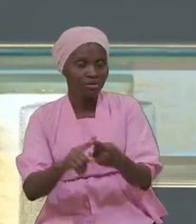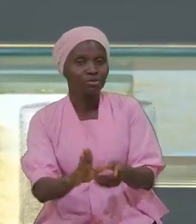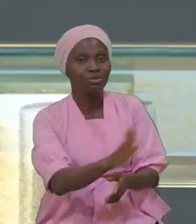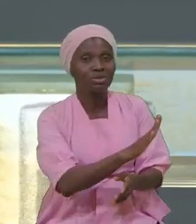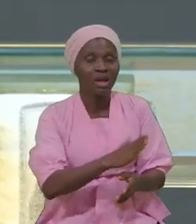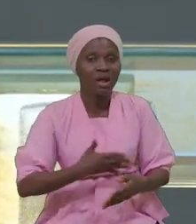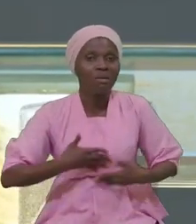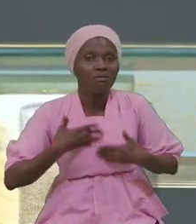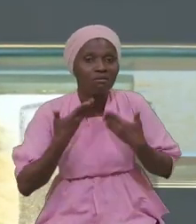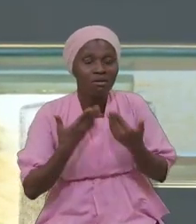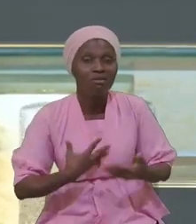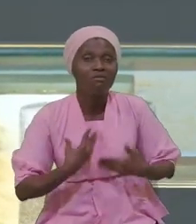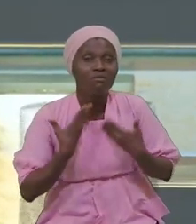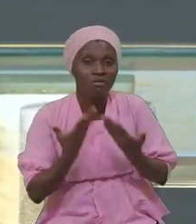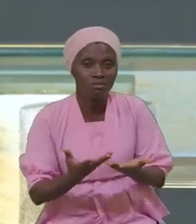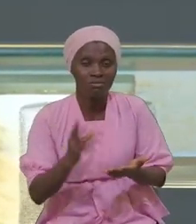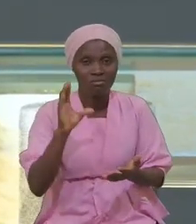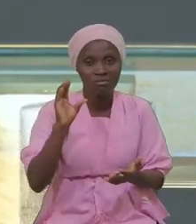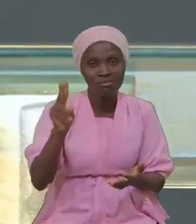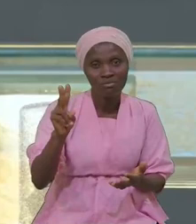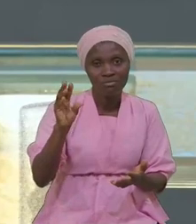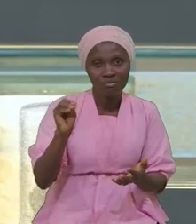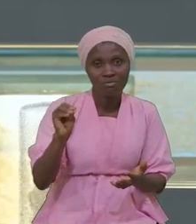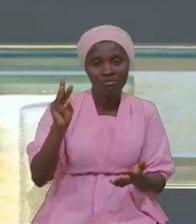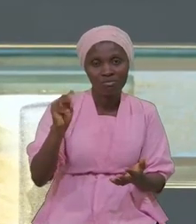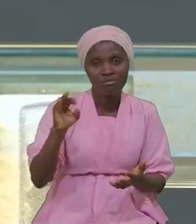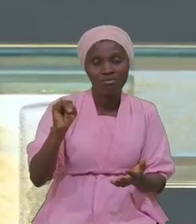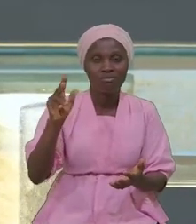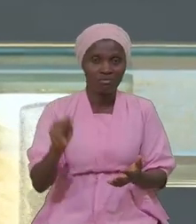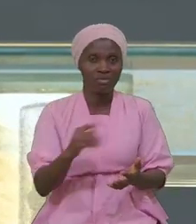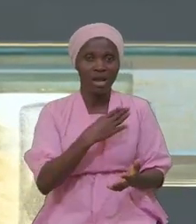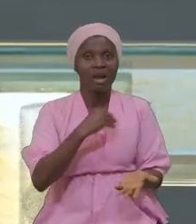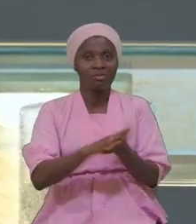leur vomissement, ils sont deux fois morts,